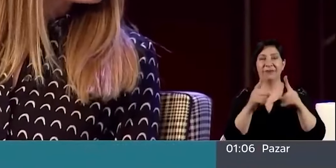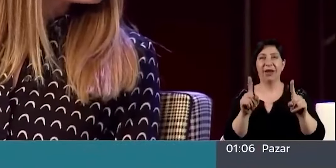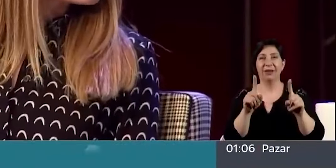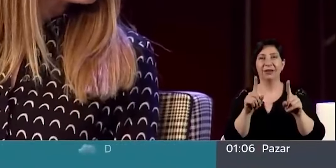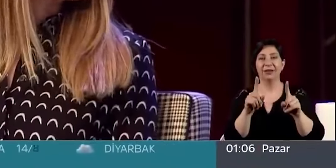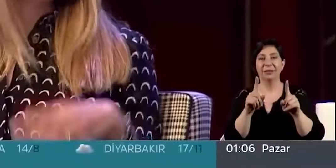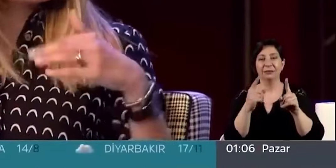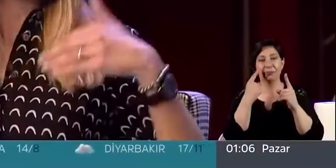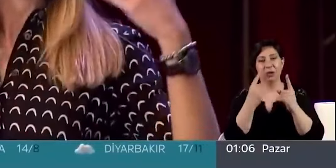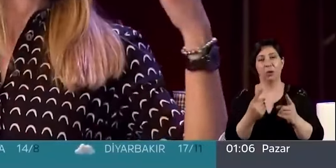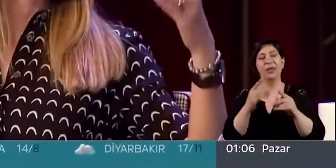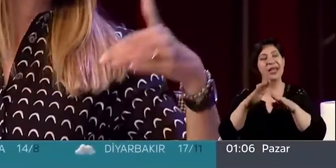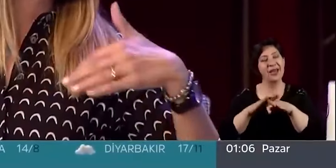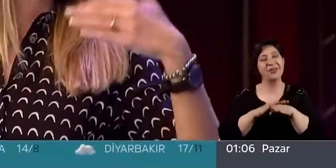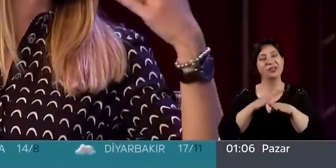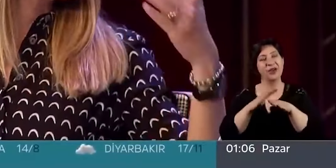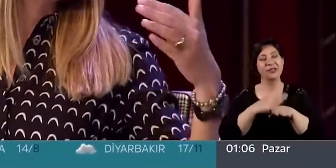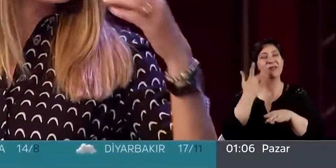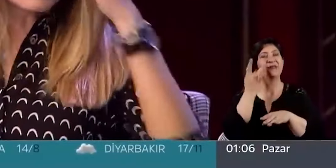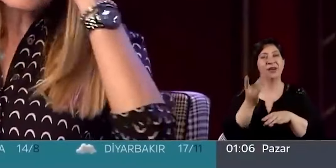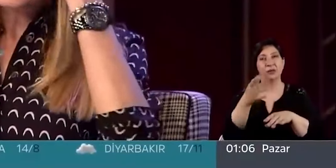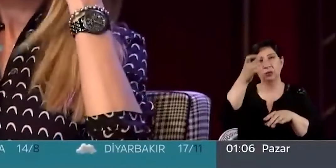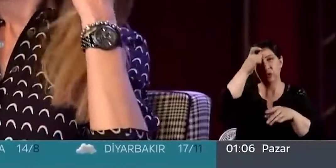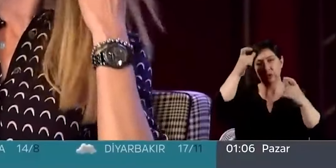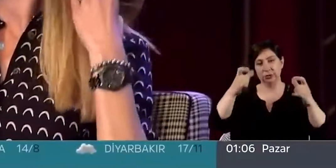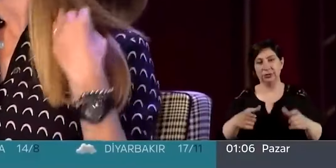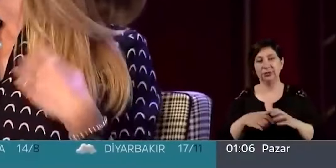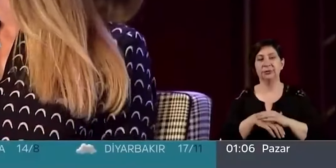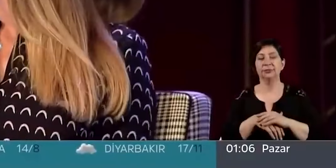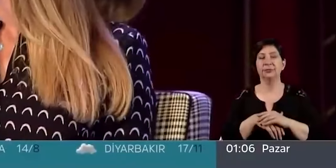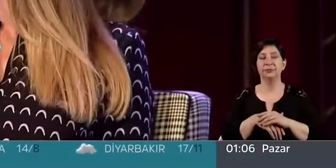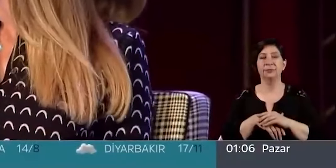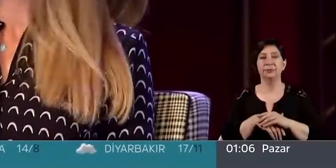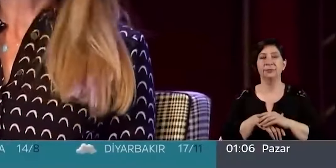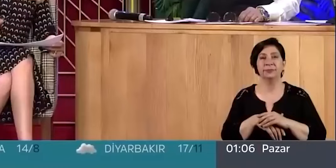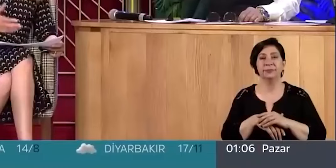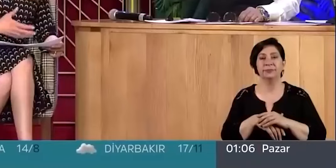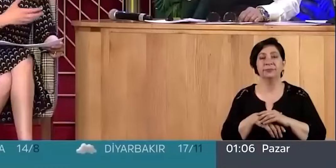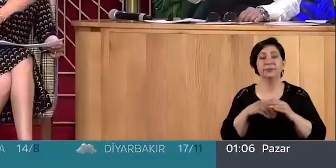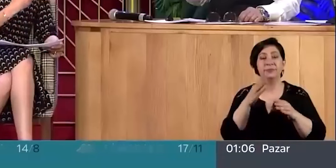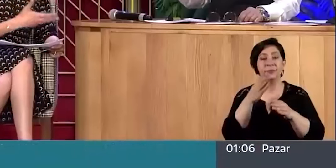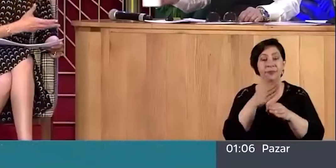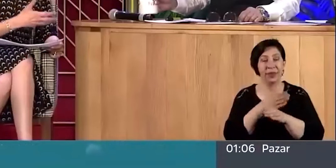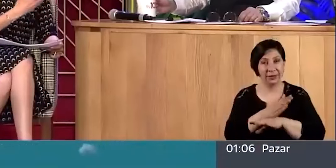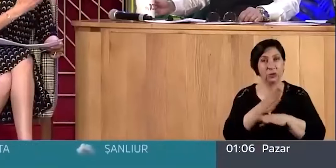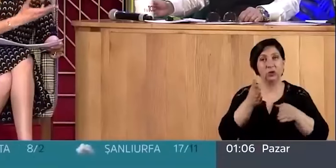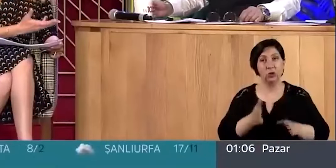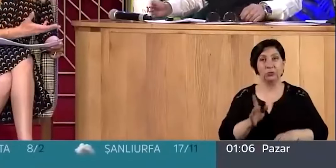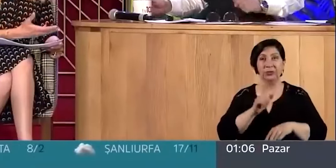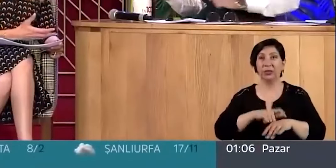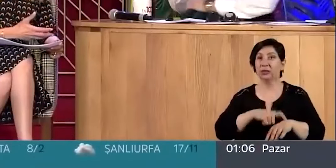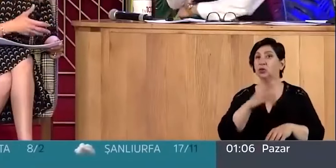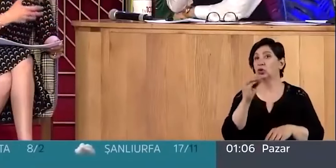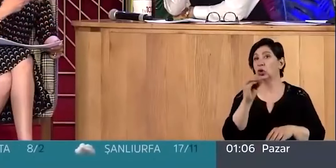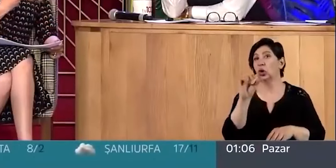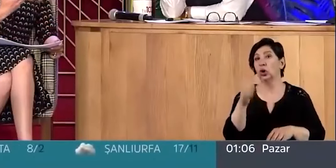bakılıyor astrolojiye. Yani yavaş yavaş artık fark ediliyor bir takım konular. İşte aslında doğum saatimiz çok